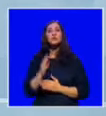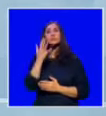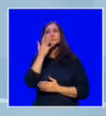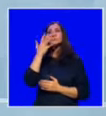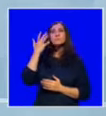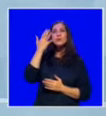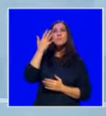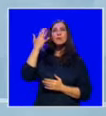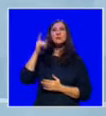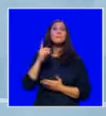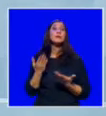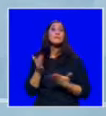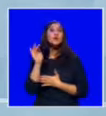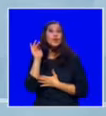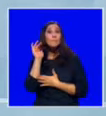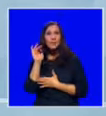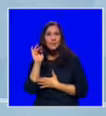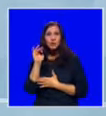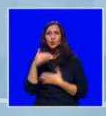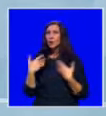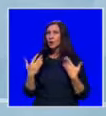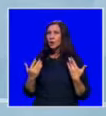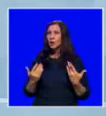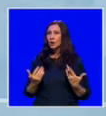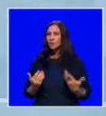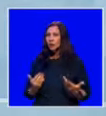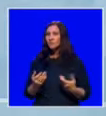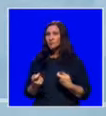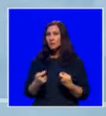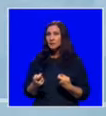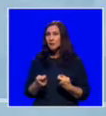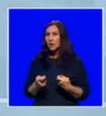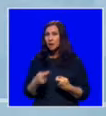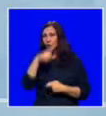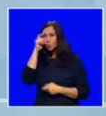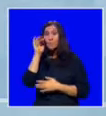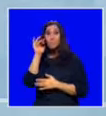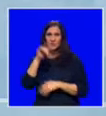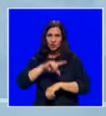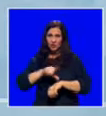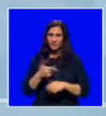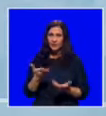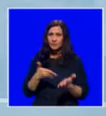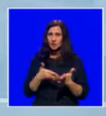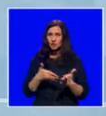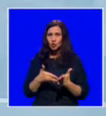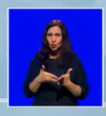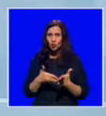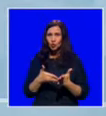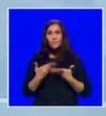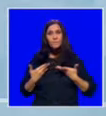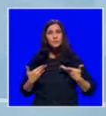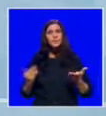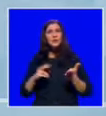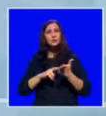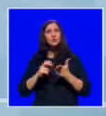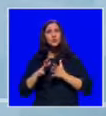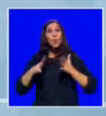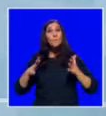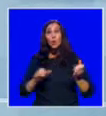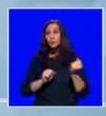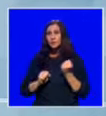представим какво ще бъде бъдещето и какъв е пазара на труда в бъдеще време, защото ние изключително